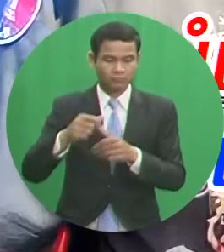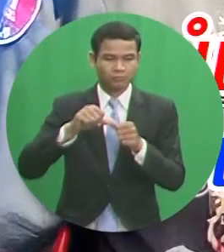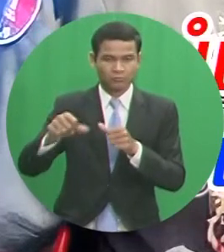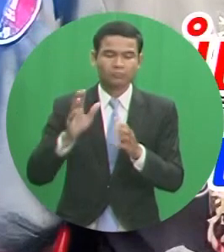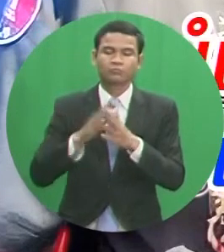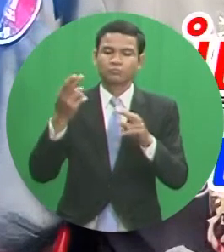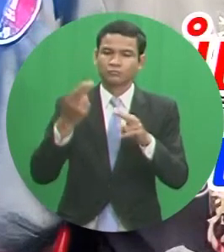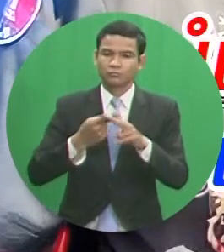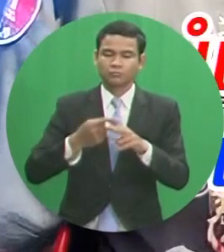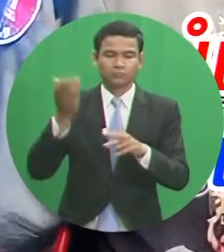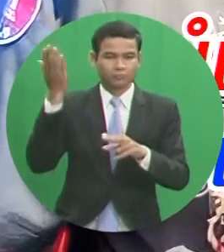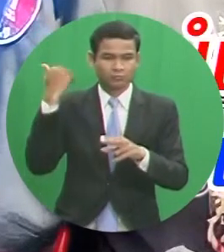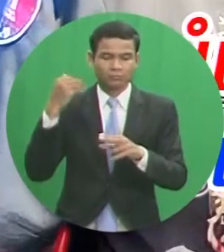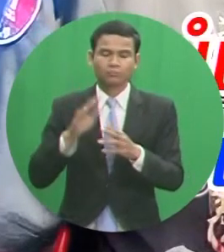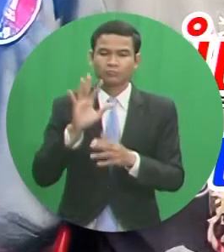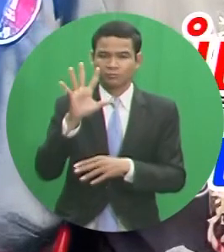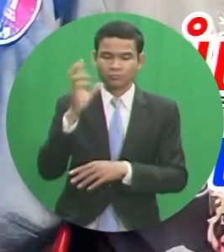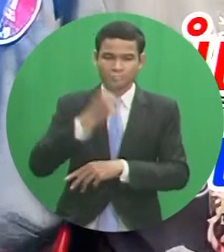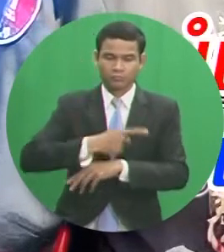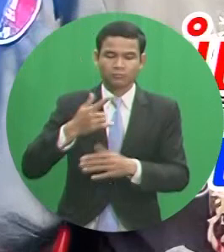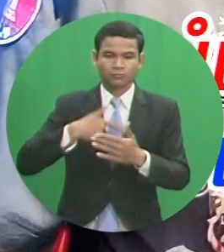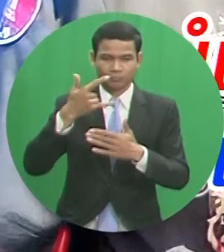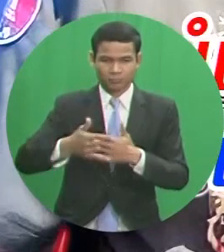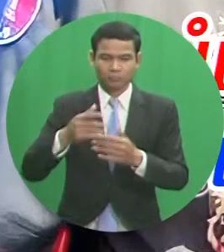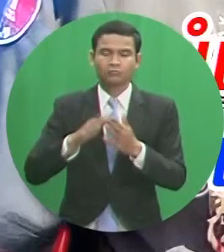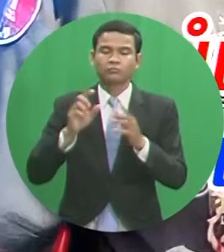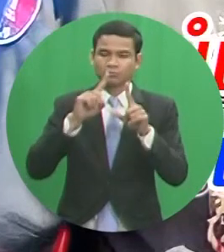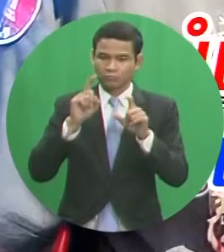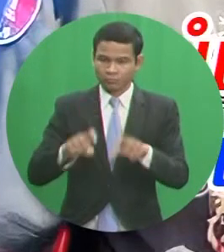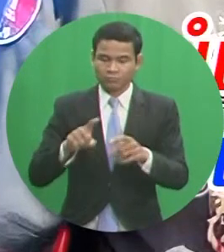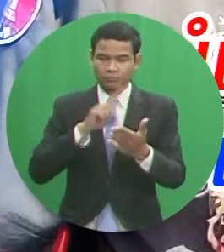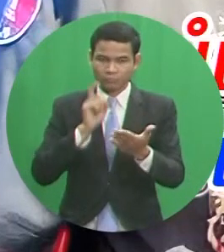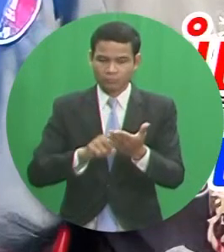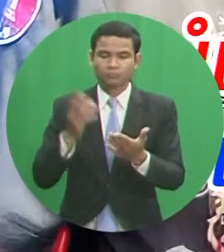តកន្លងទៅ5ថ្ងៃក្រោយយើងត្រូវធ្វើតេស្តសារជាថ្មីម្ដងទៀត